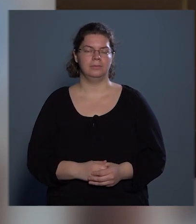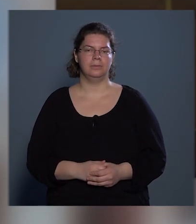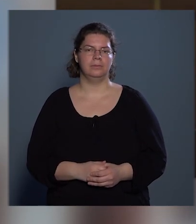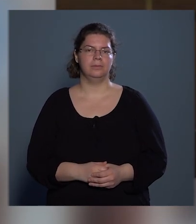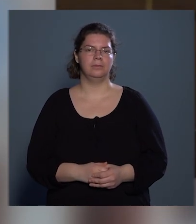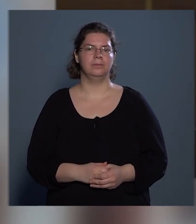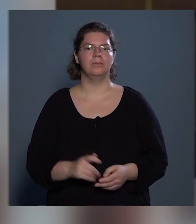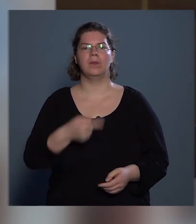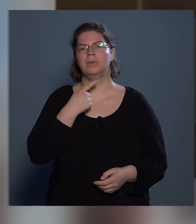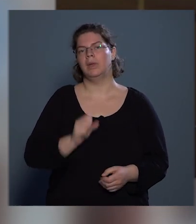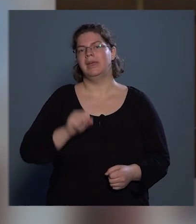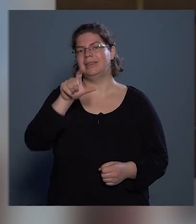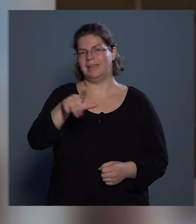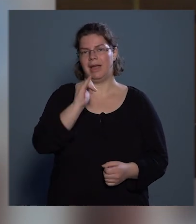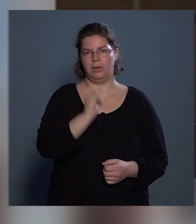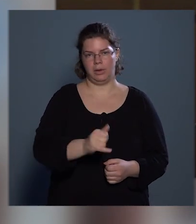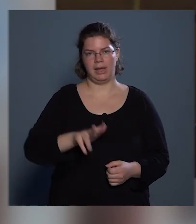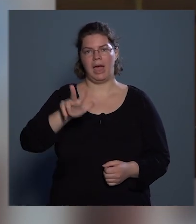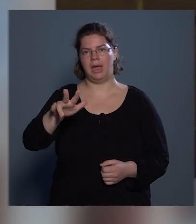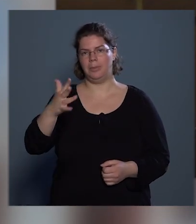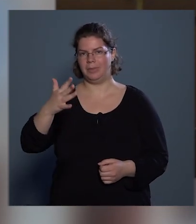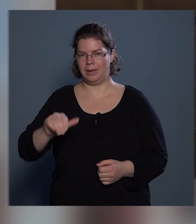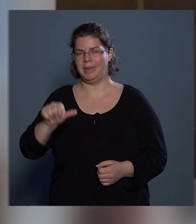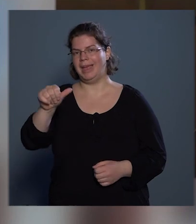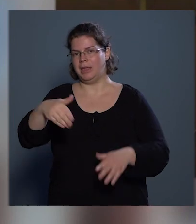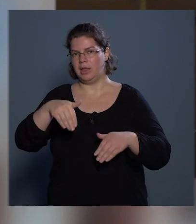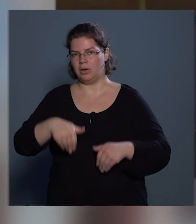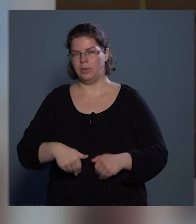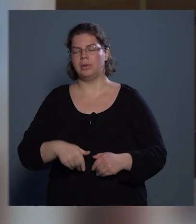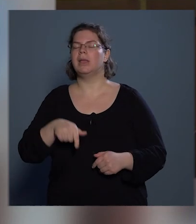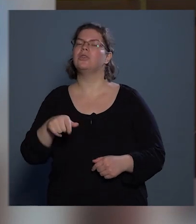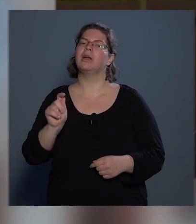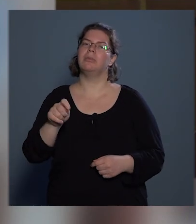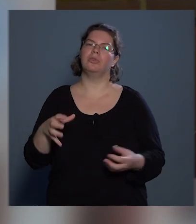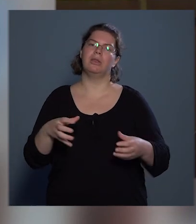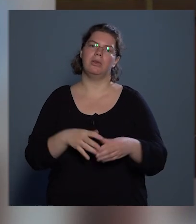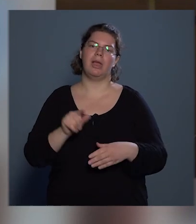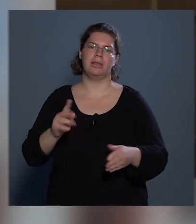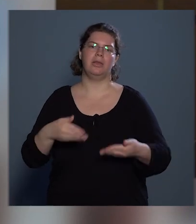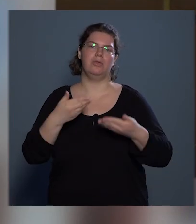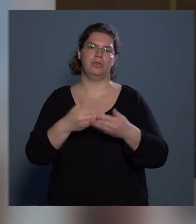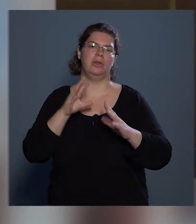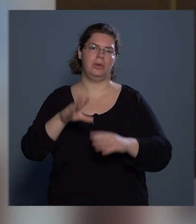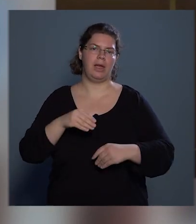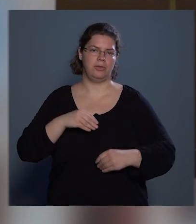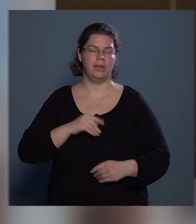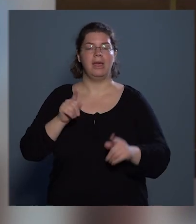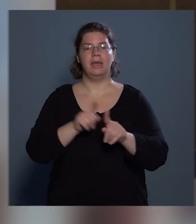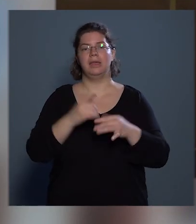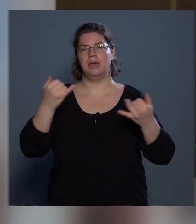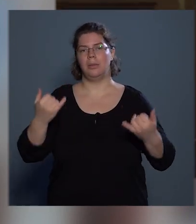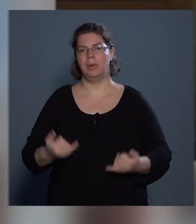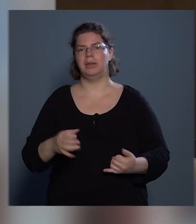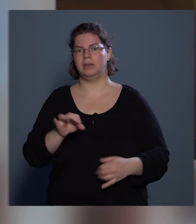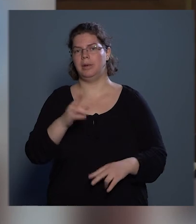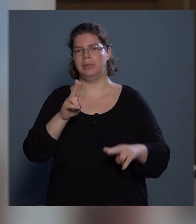Azt mondja, 12 igen, 3 nem, 1 tartózkodással képviselőtestület ezt a javaslatot elfogadta, így a mai